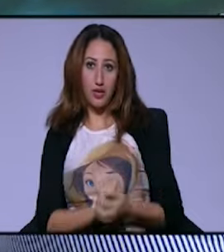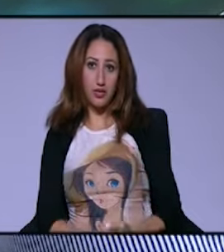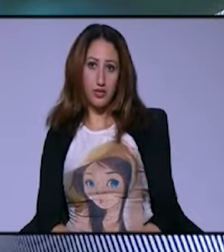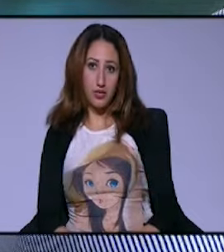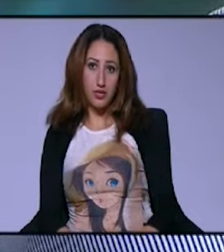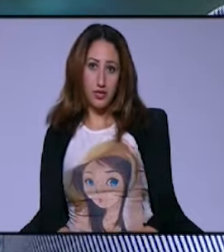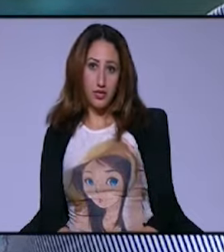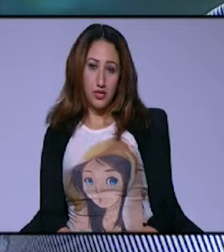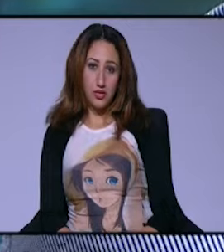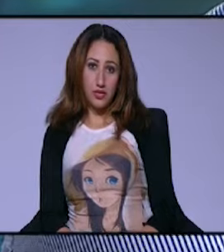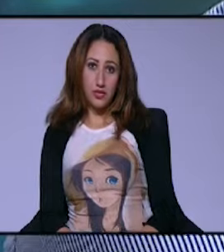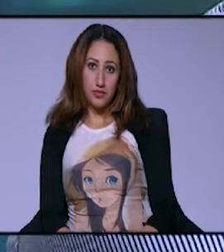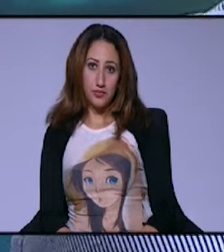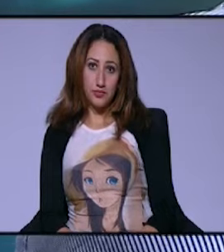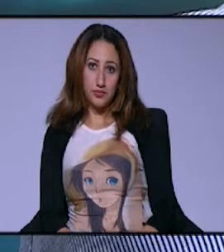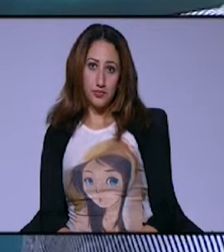الله،